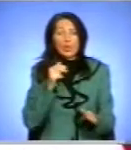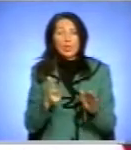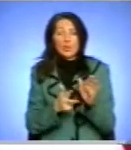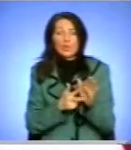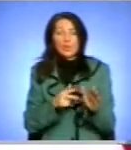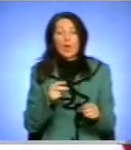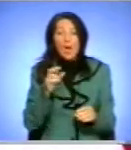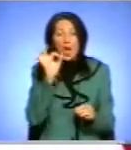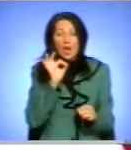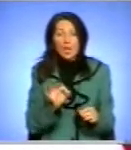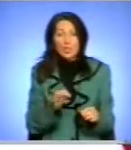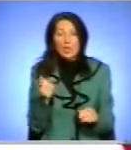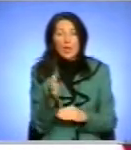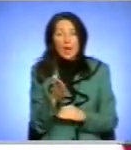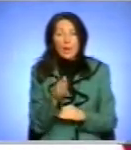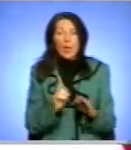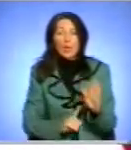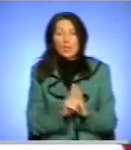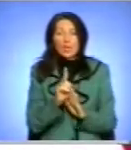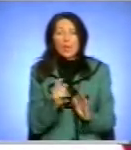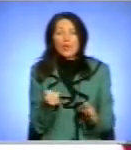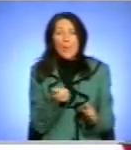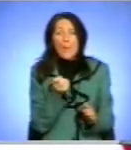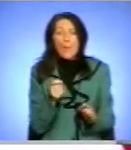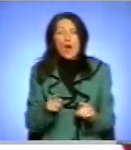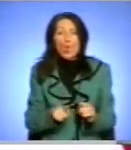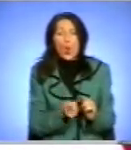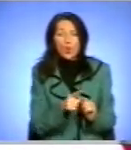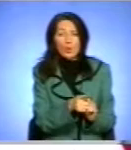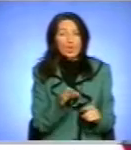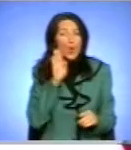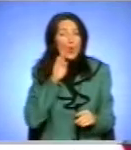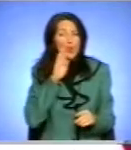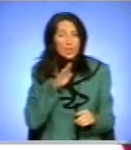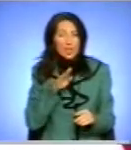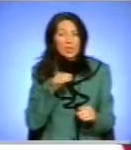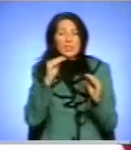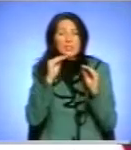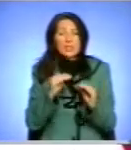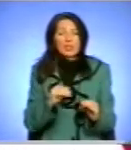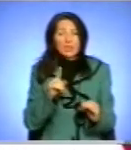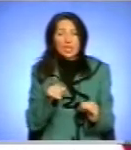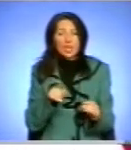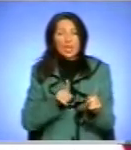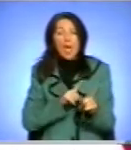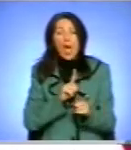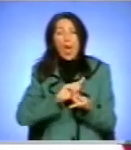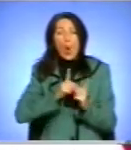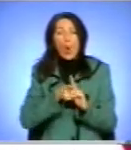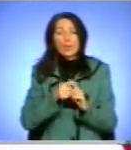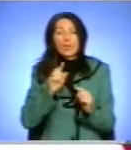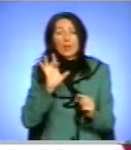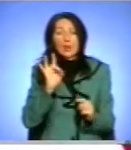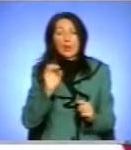риби починають мало рухати у воді і знижується їх обмін речовин,